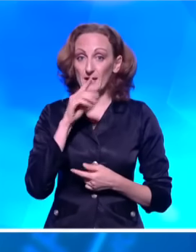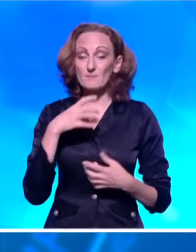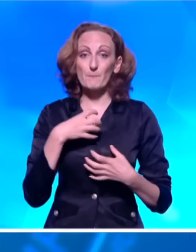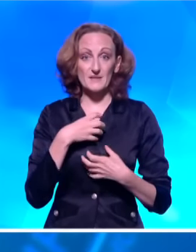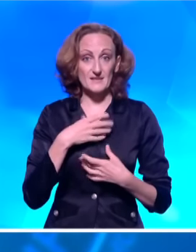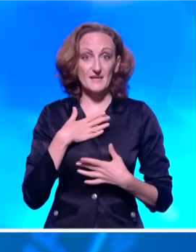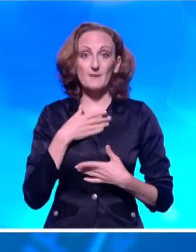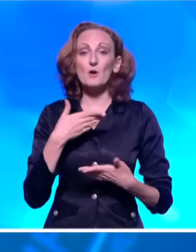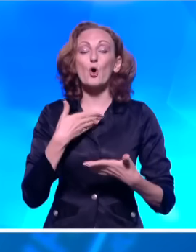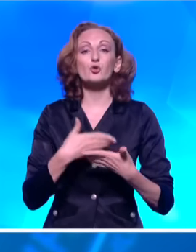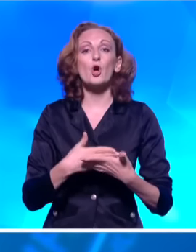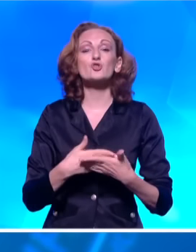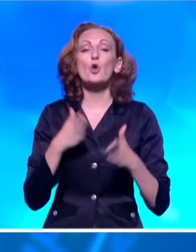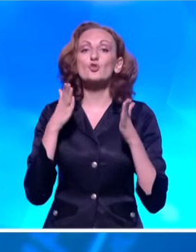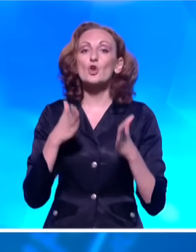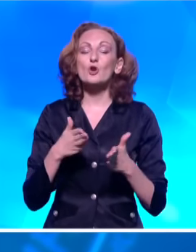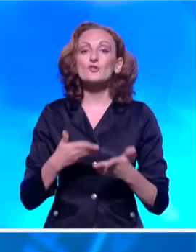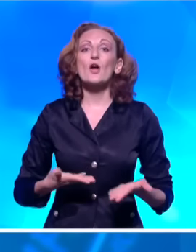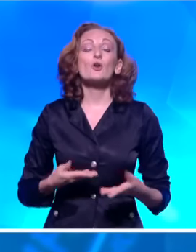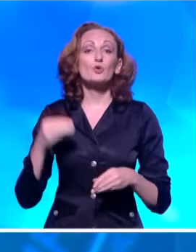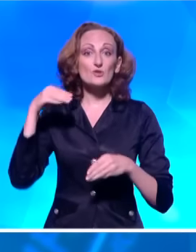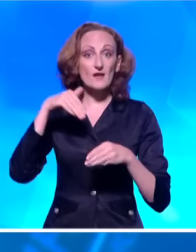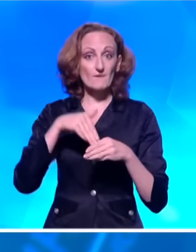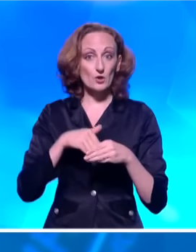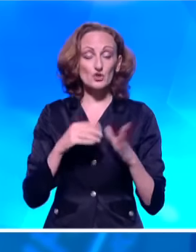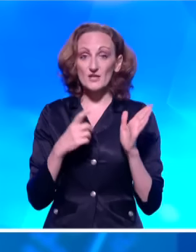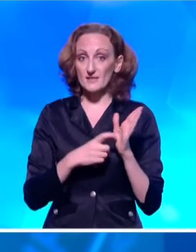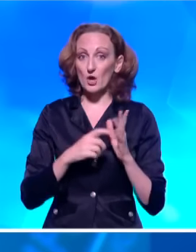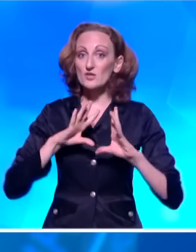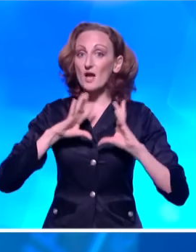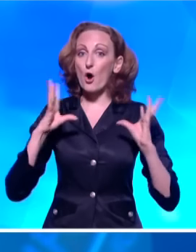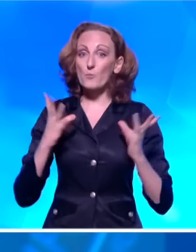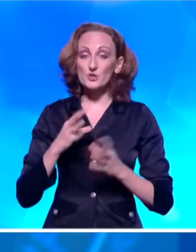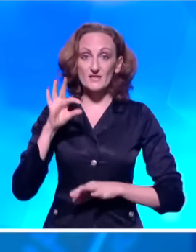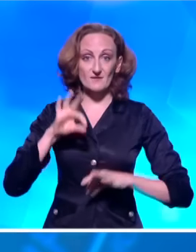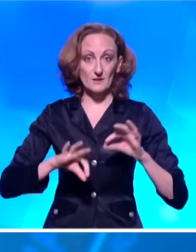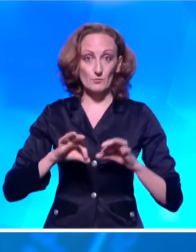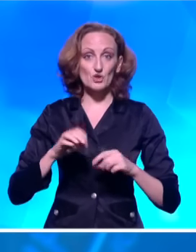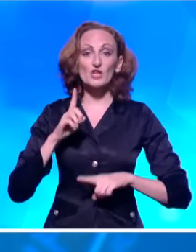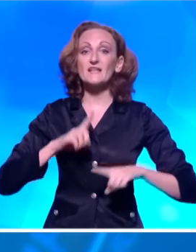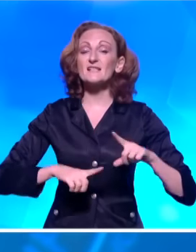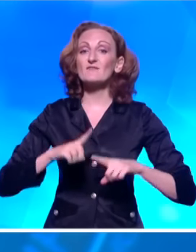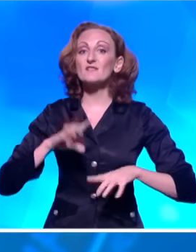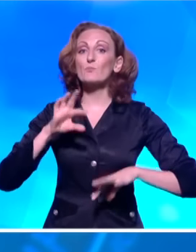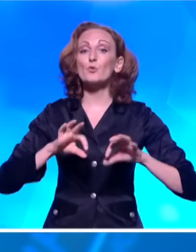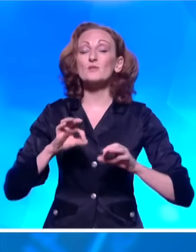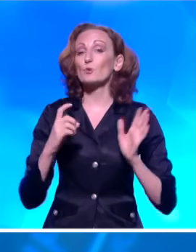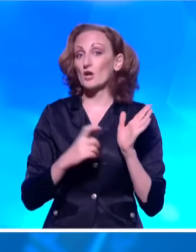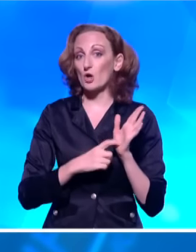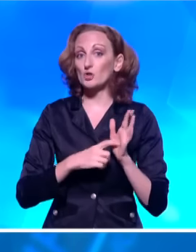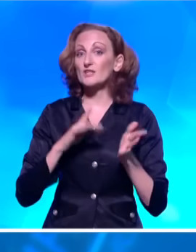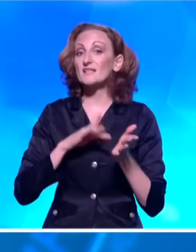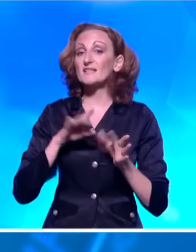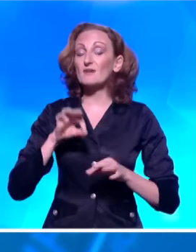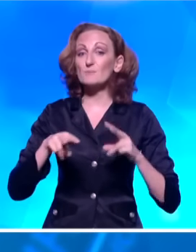имаме относно сроковете, които са заложени в закона за обществените поръчки. Независимо, че по изборен кодекс Централната избирателна